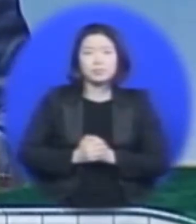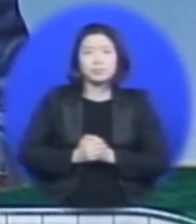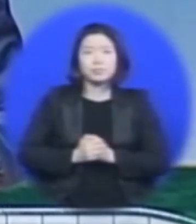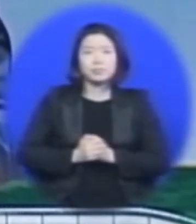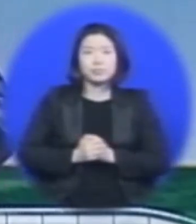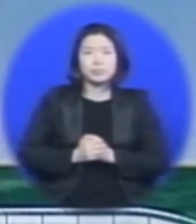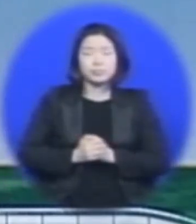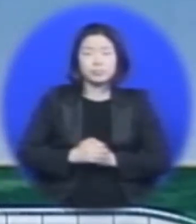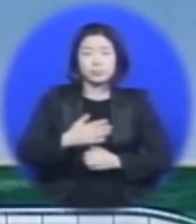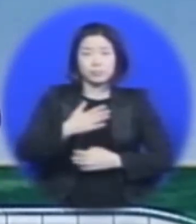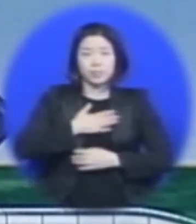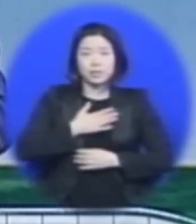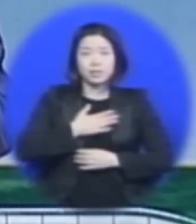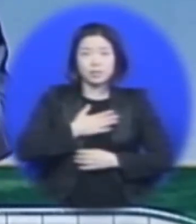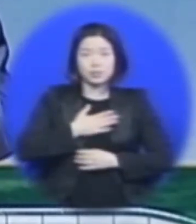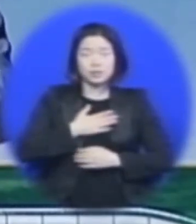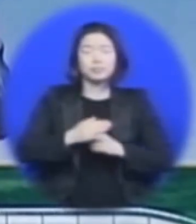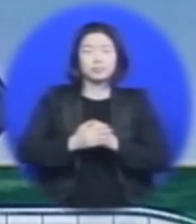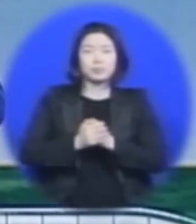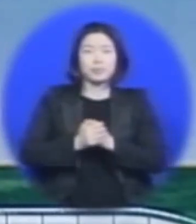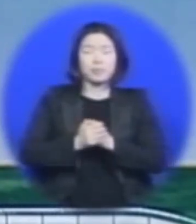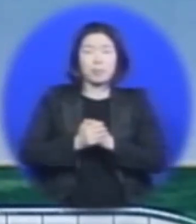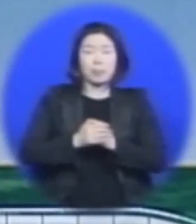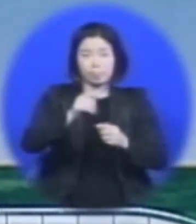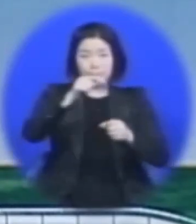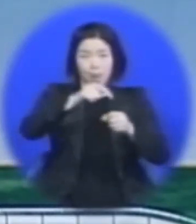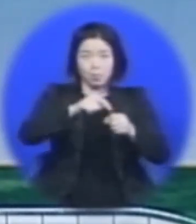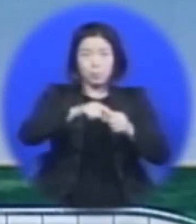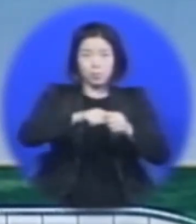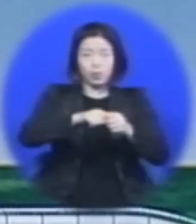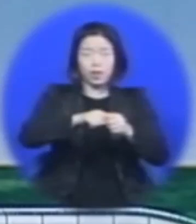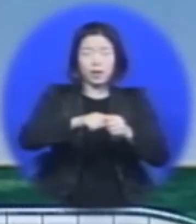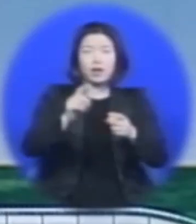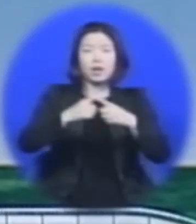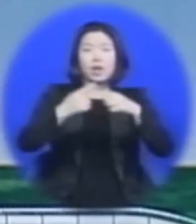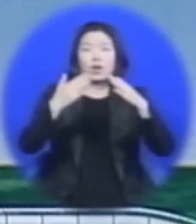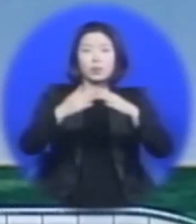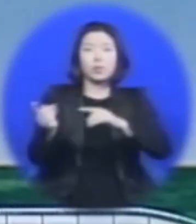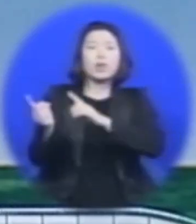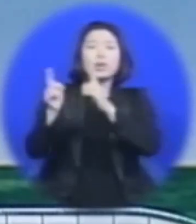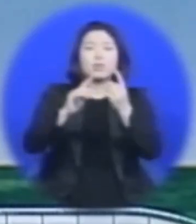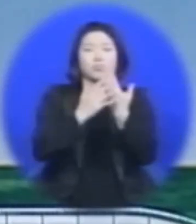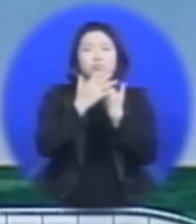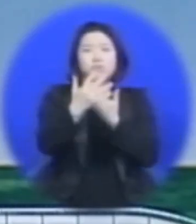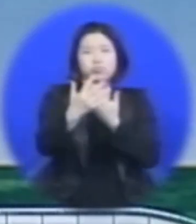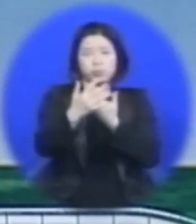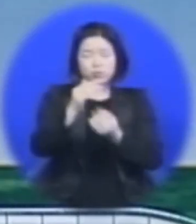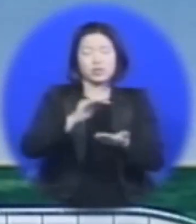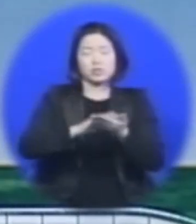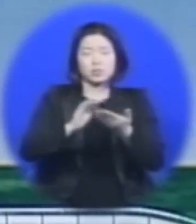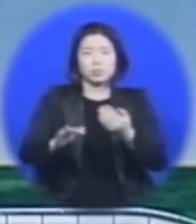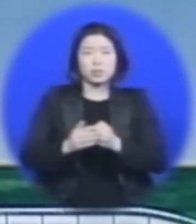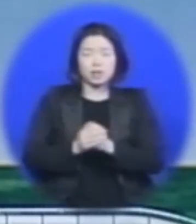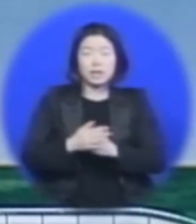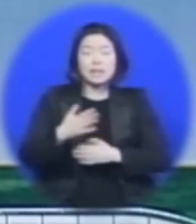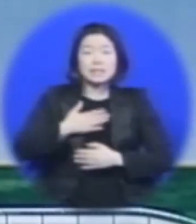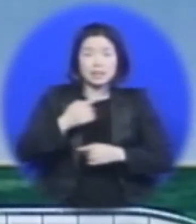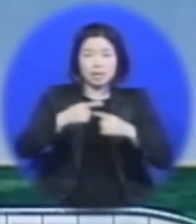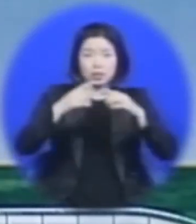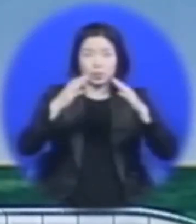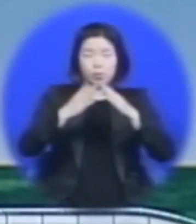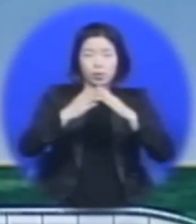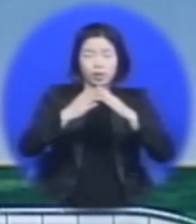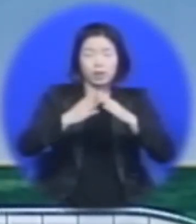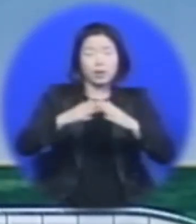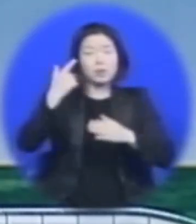거 저는 목표가 교회 부흥이 있습니다 제가 교회 목사하고 담임 목사